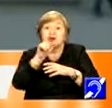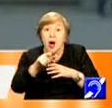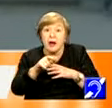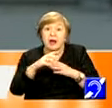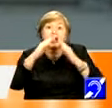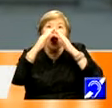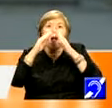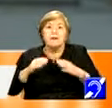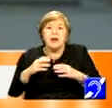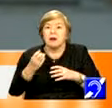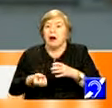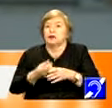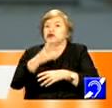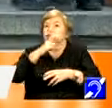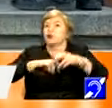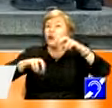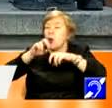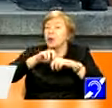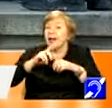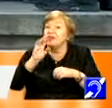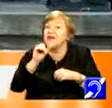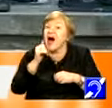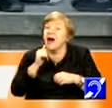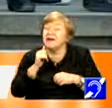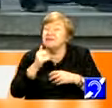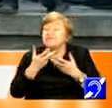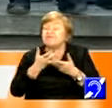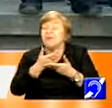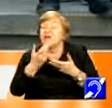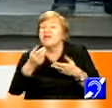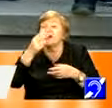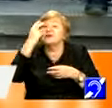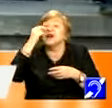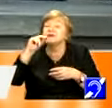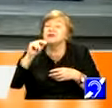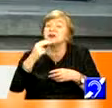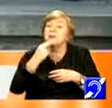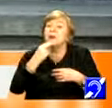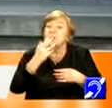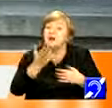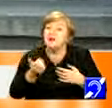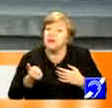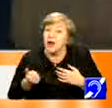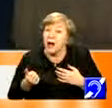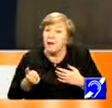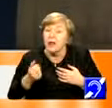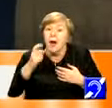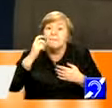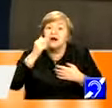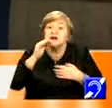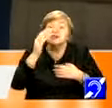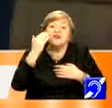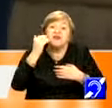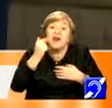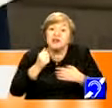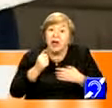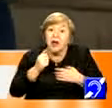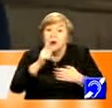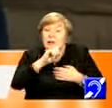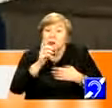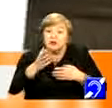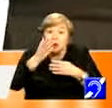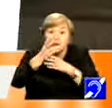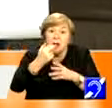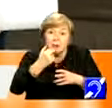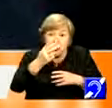au început o anchetă internă, însă atenție, fără a anunța poliția. Nici măcar părinții minorei nu au apelat la